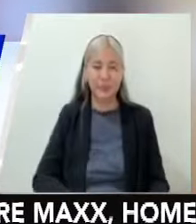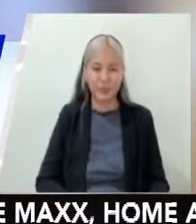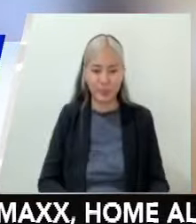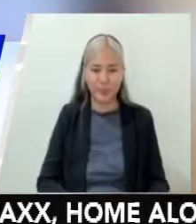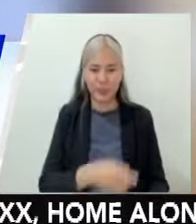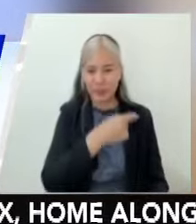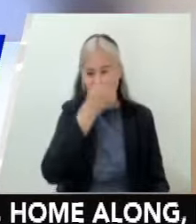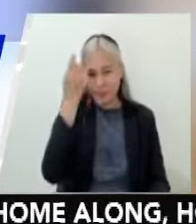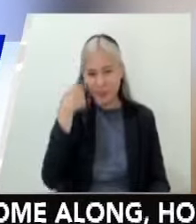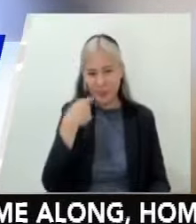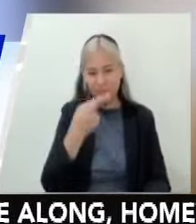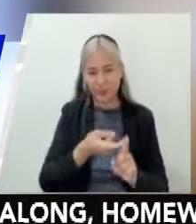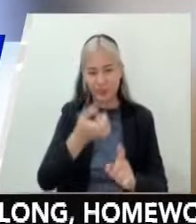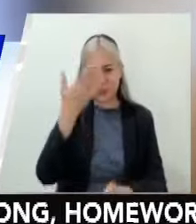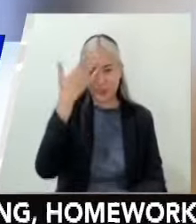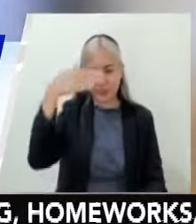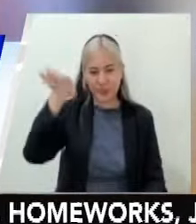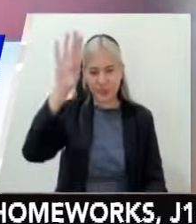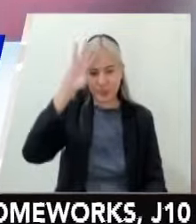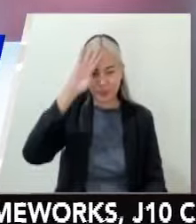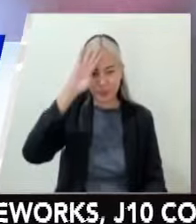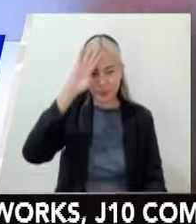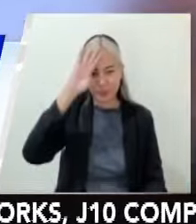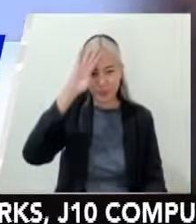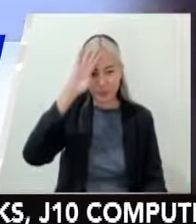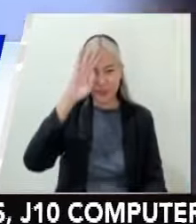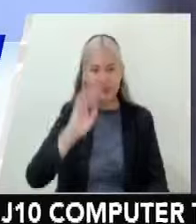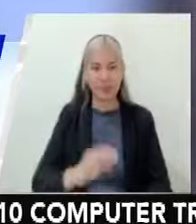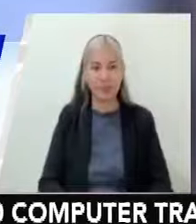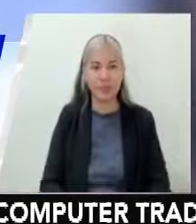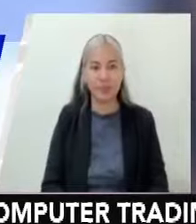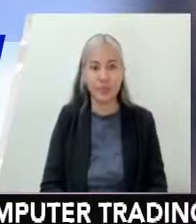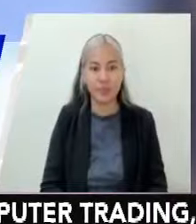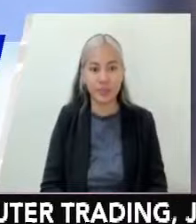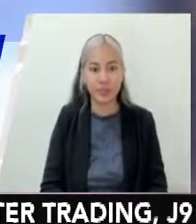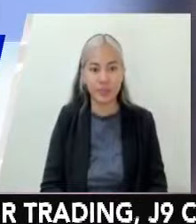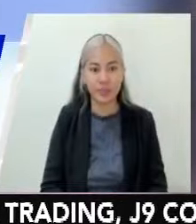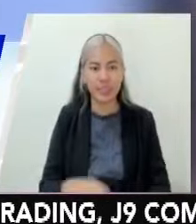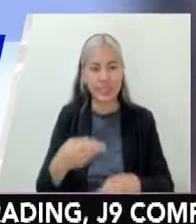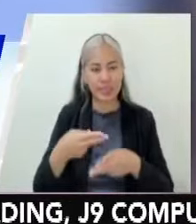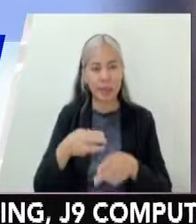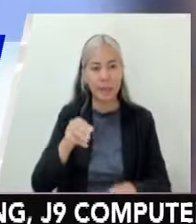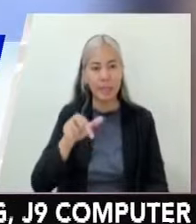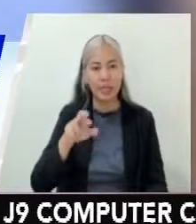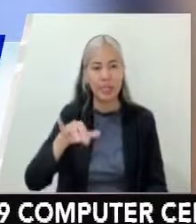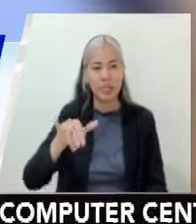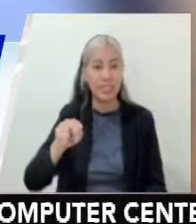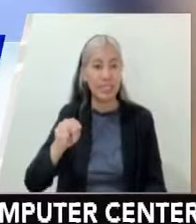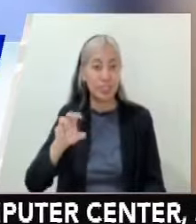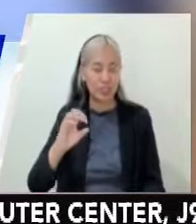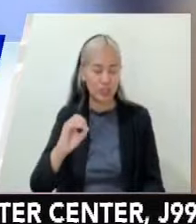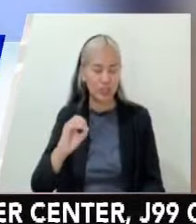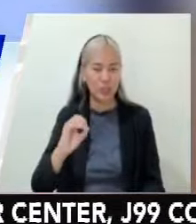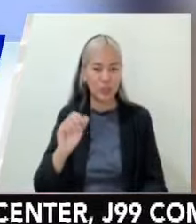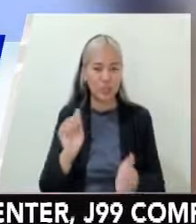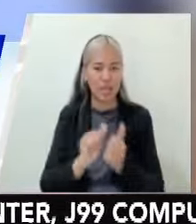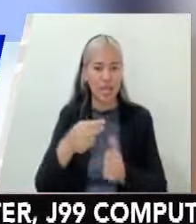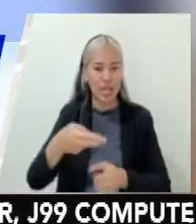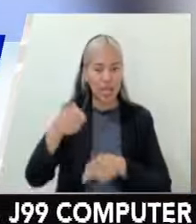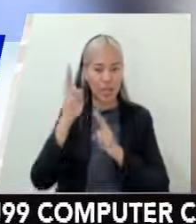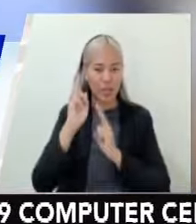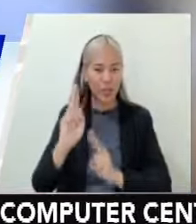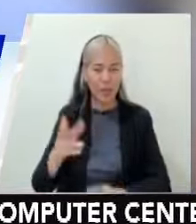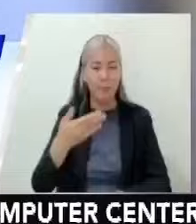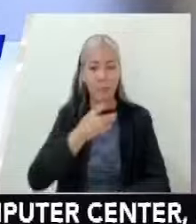Meet our wonder kid na si Sebastian Mariano with high honors na best award pa sa 6 na subjects. Wow, idagdag mo pa ang